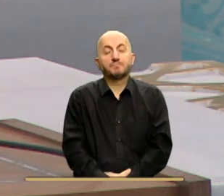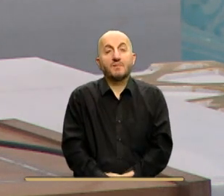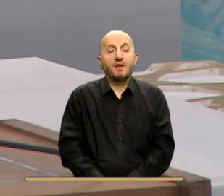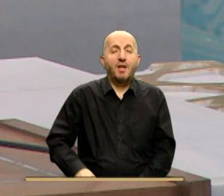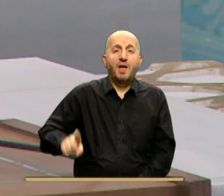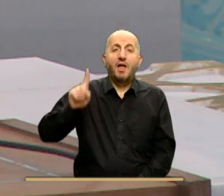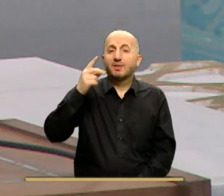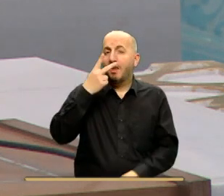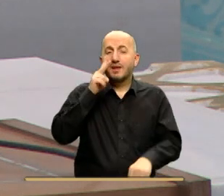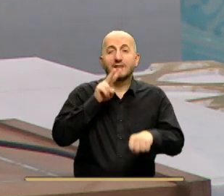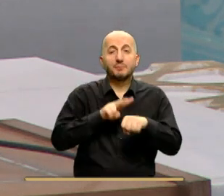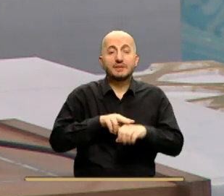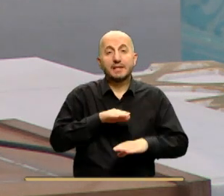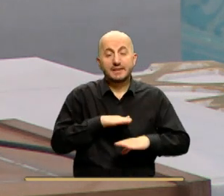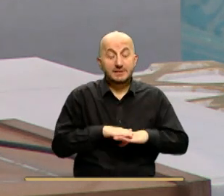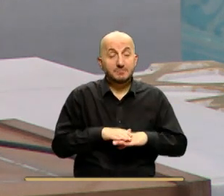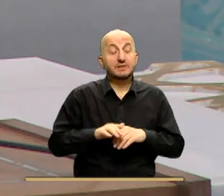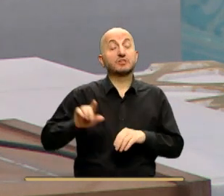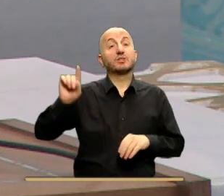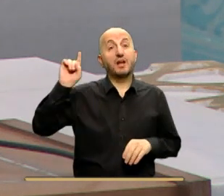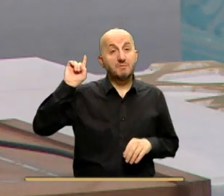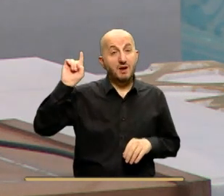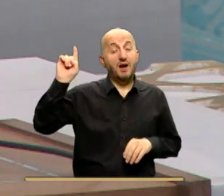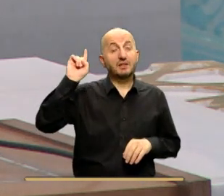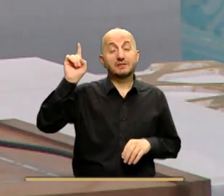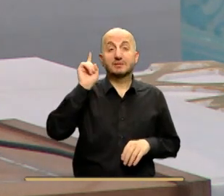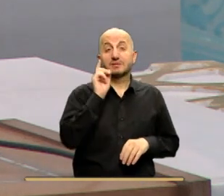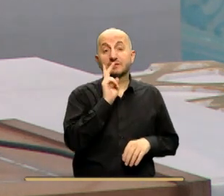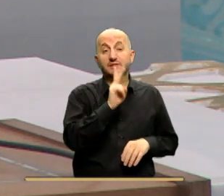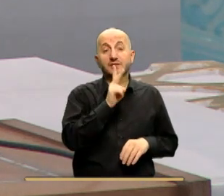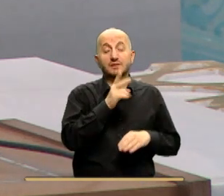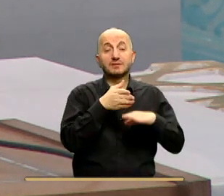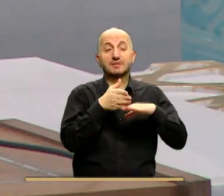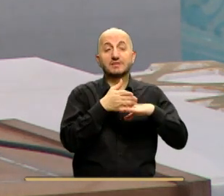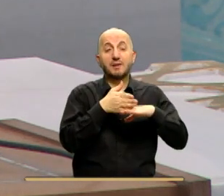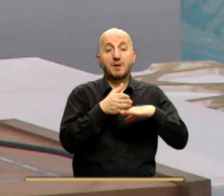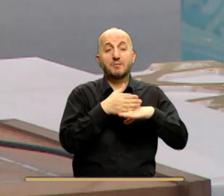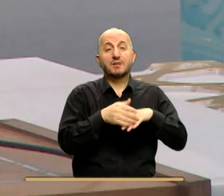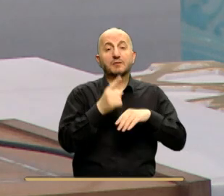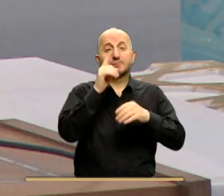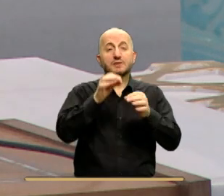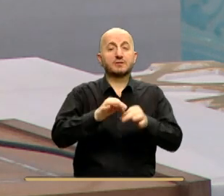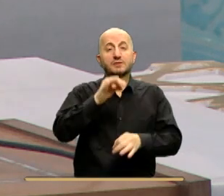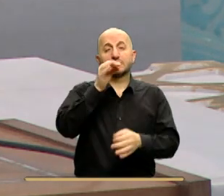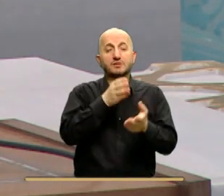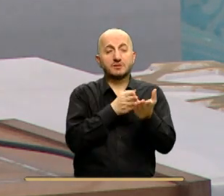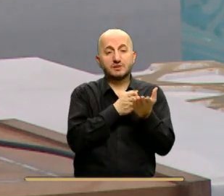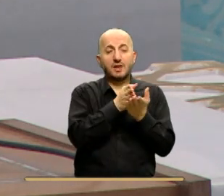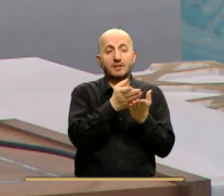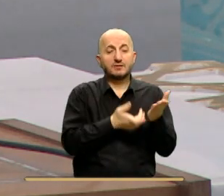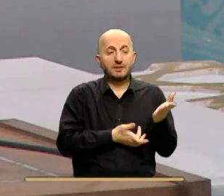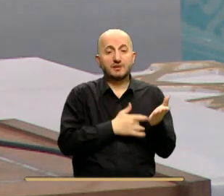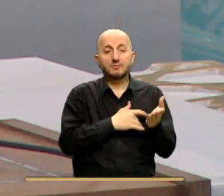Allah'a yemin ederim ki Cenab-ı Hakk'ın senin vasıtanla bir kişiyi hidayete